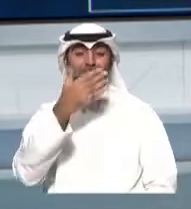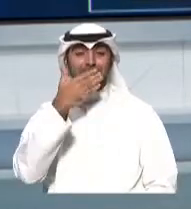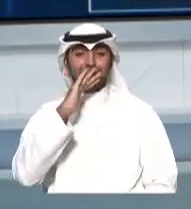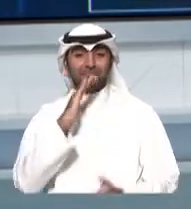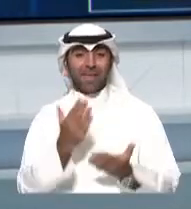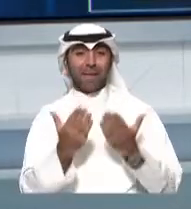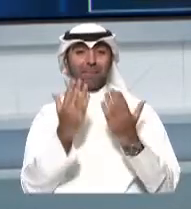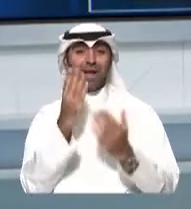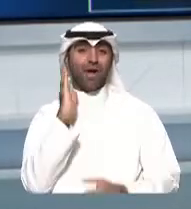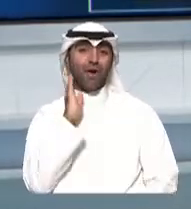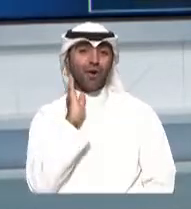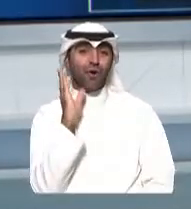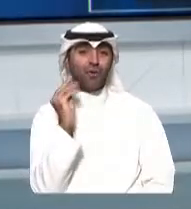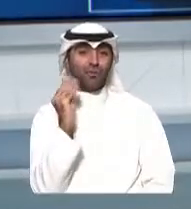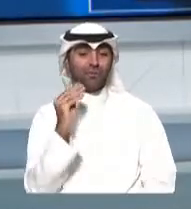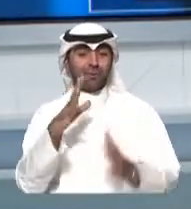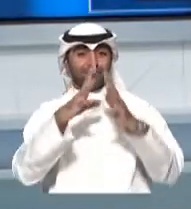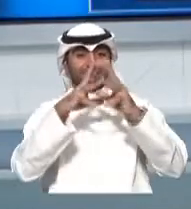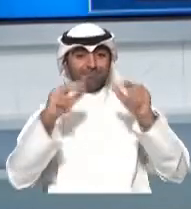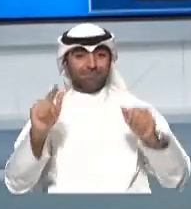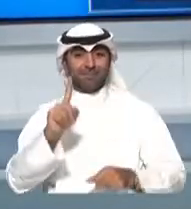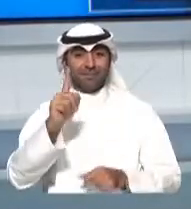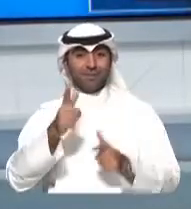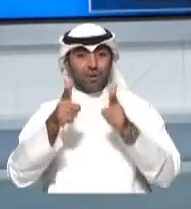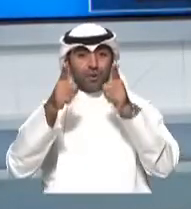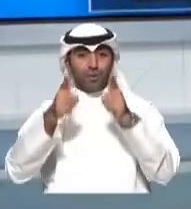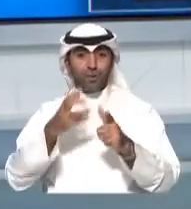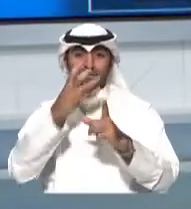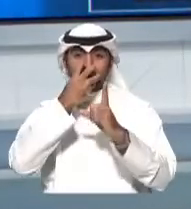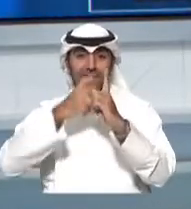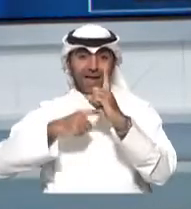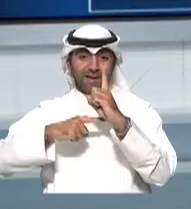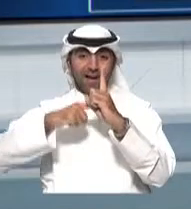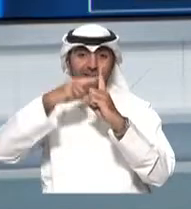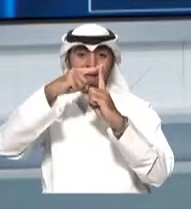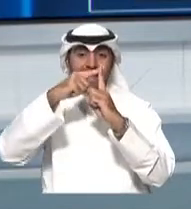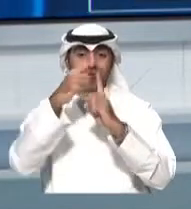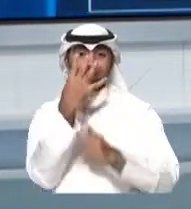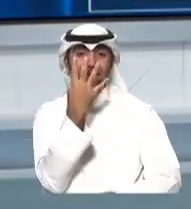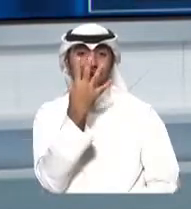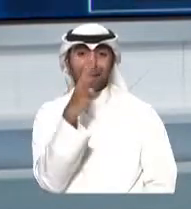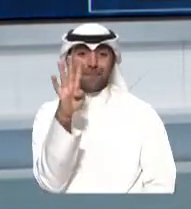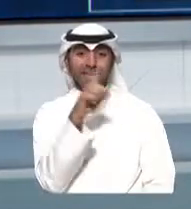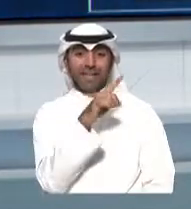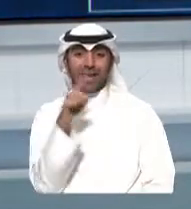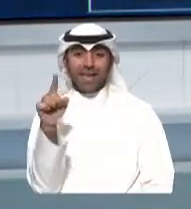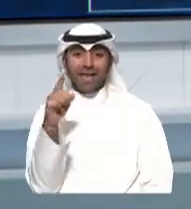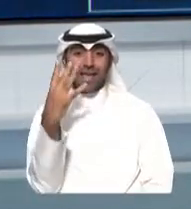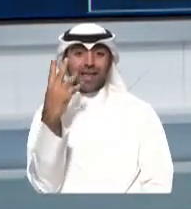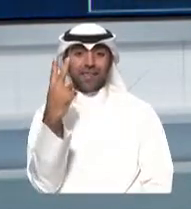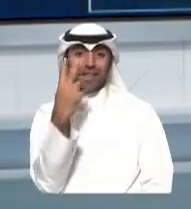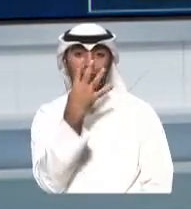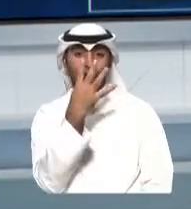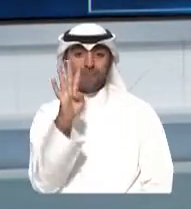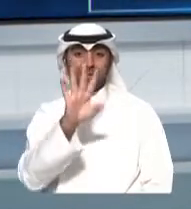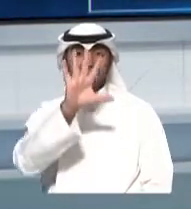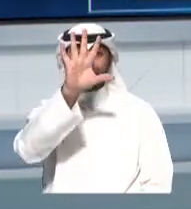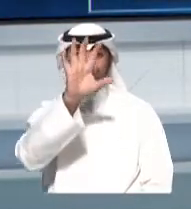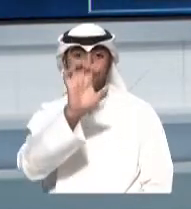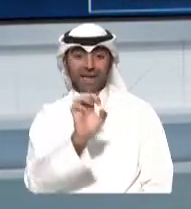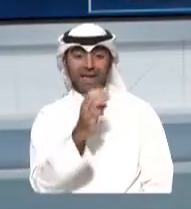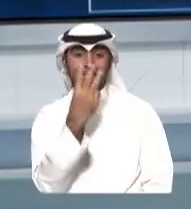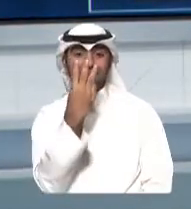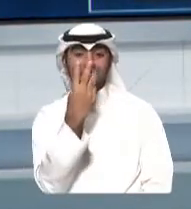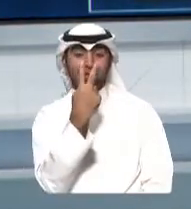الرطوبة، ترتفع الحرارة شوي خلال النهار من 40 إلى 42 درجة مئوية والصغرى 23، ومن 8 إلى 28 كيلومتر في الساعة